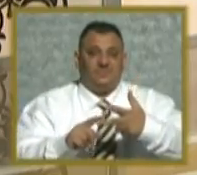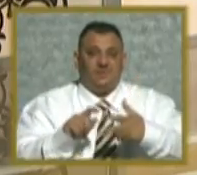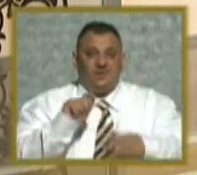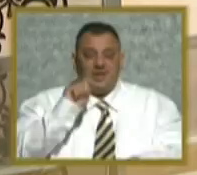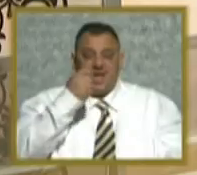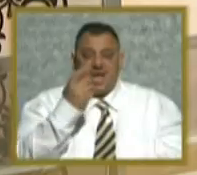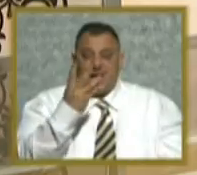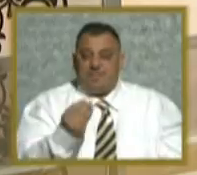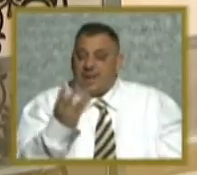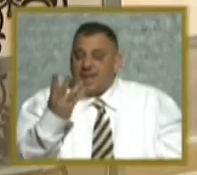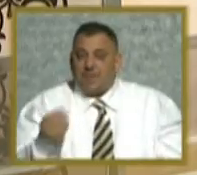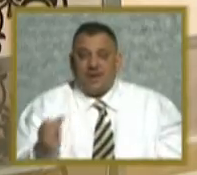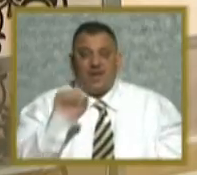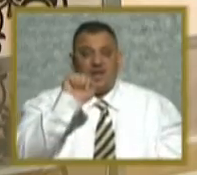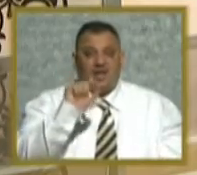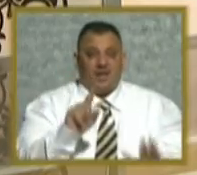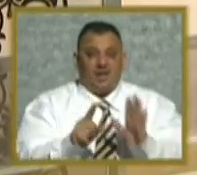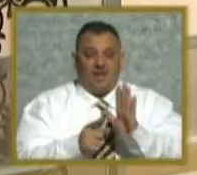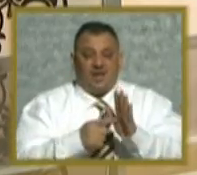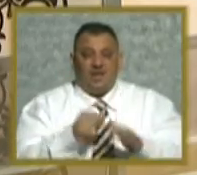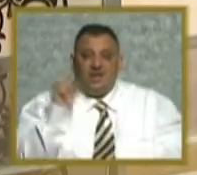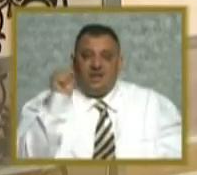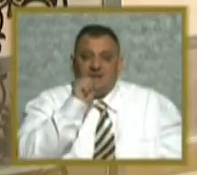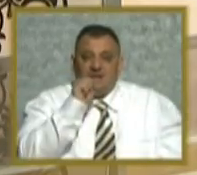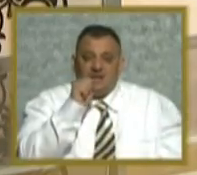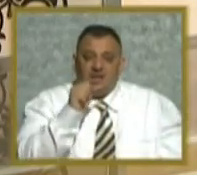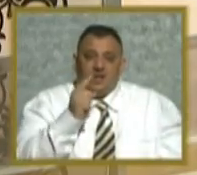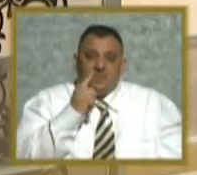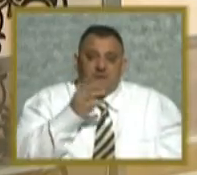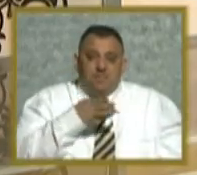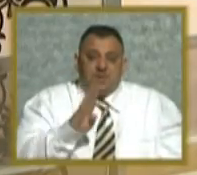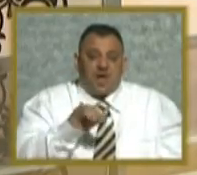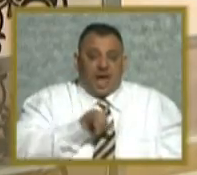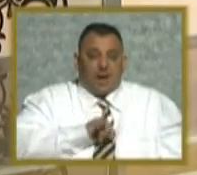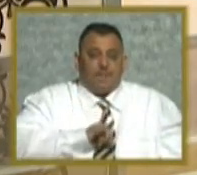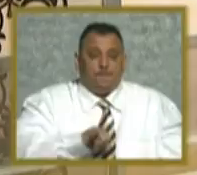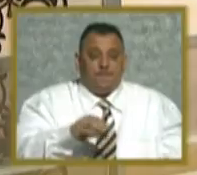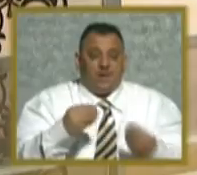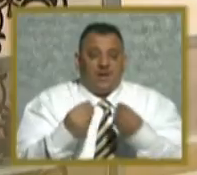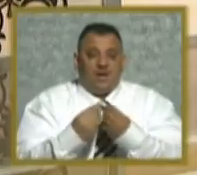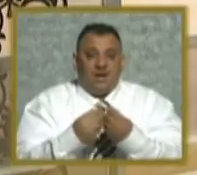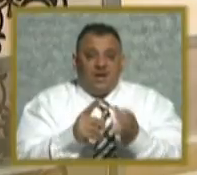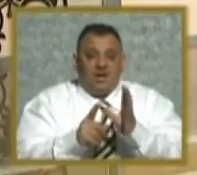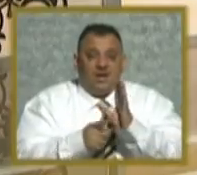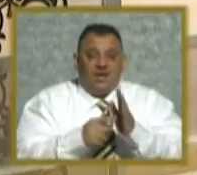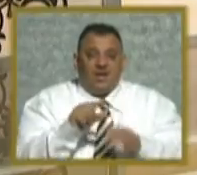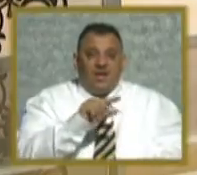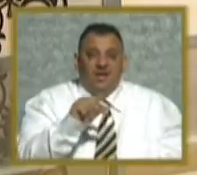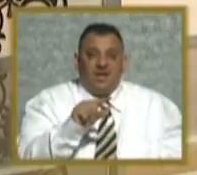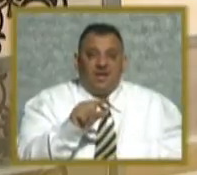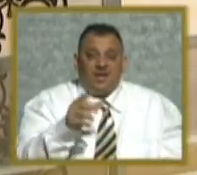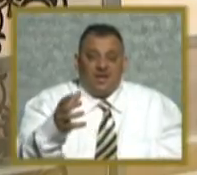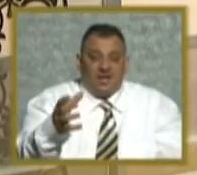ولدي اي أنا حرم عودة، بس يوم أمه تروح الحمام ولا شيء الله يسلمك